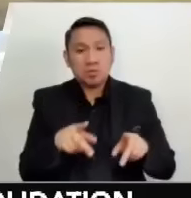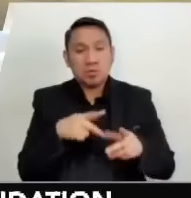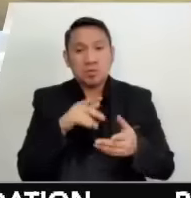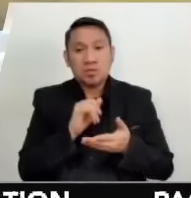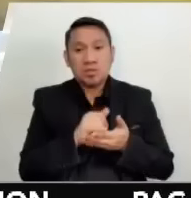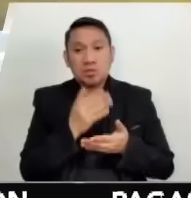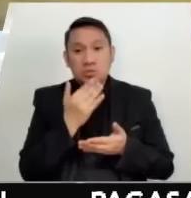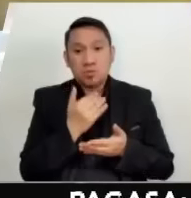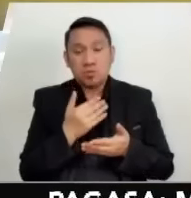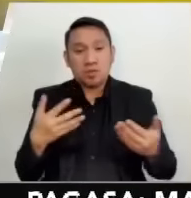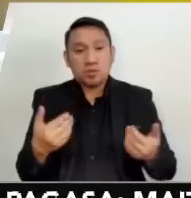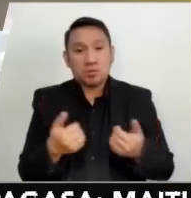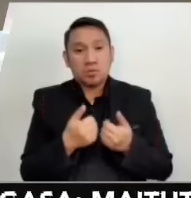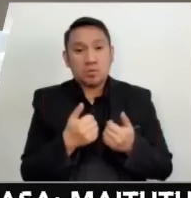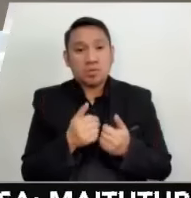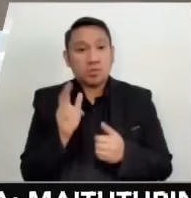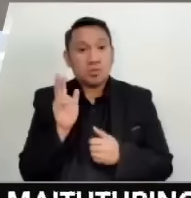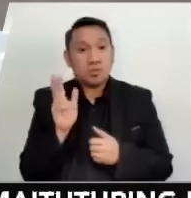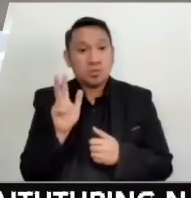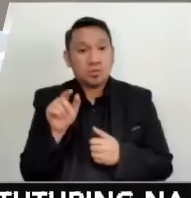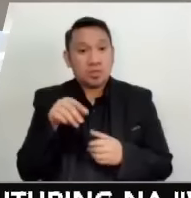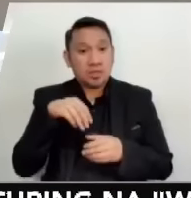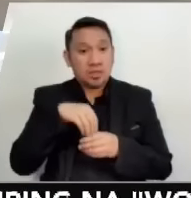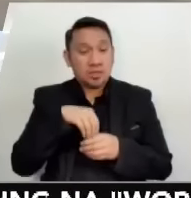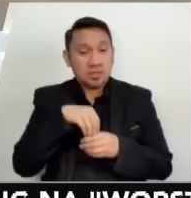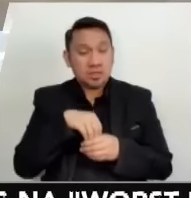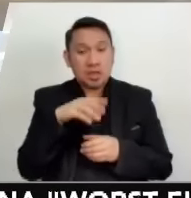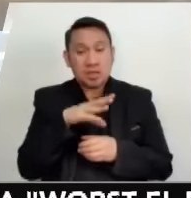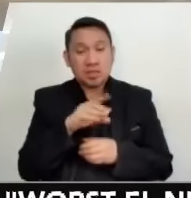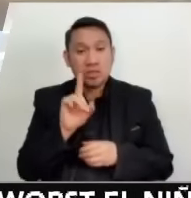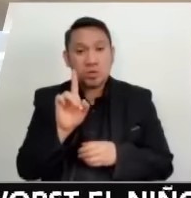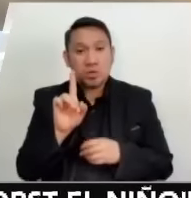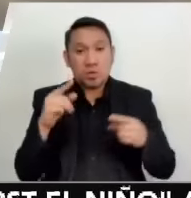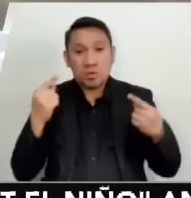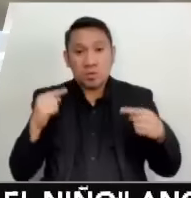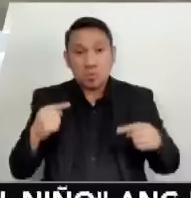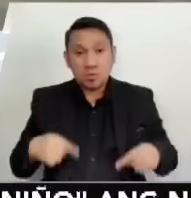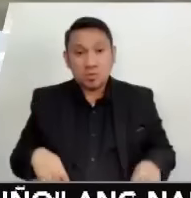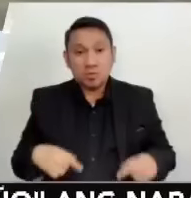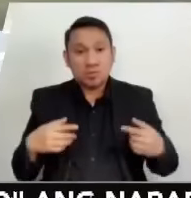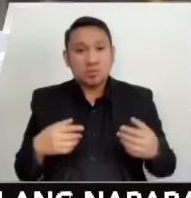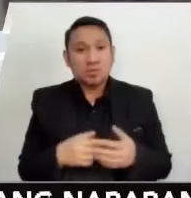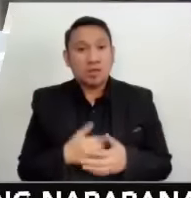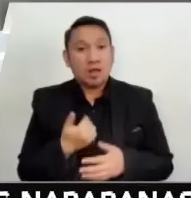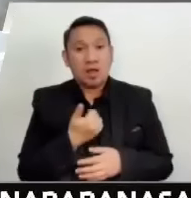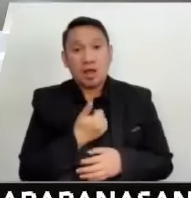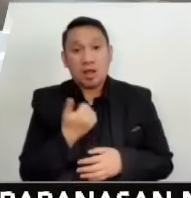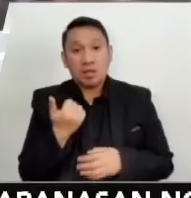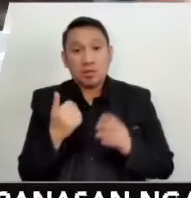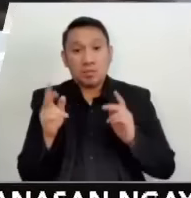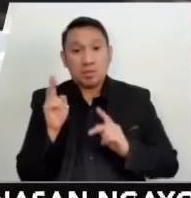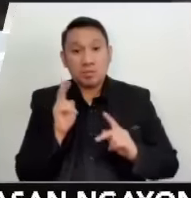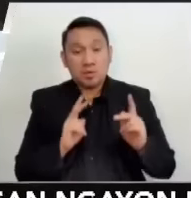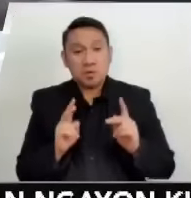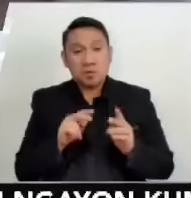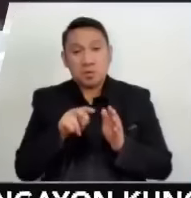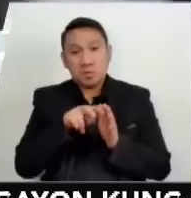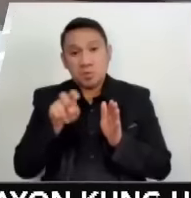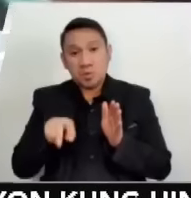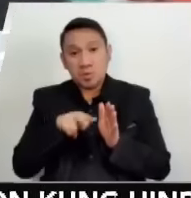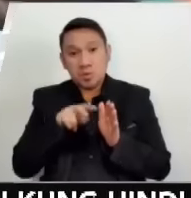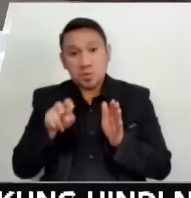tatl pa raw ang mga pasahero niya isa ang nasaktan dahil sa insidente angba ang pasahero naman nagsibabaan na sa Edsa para makalipat